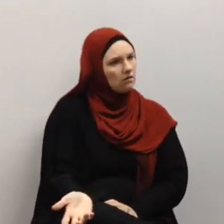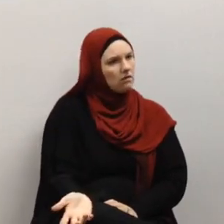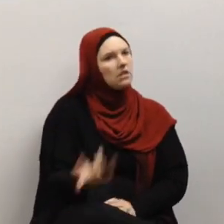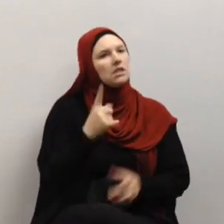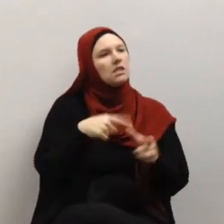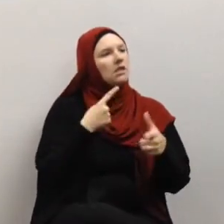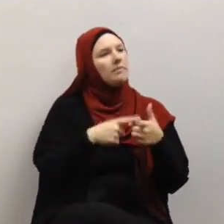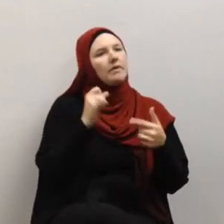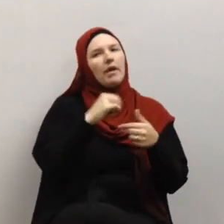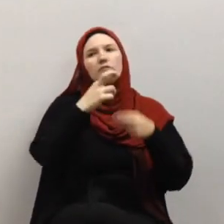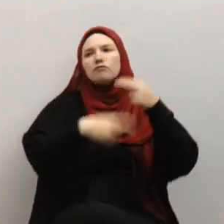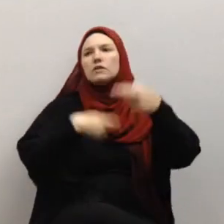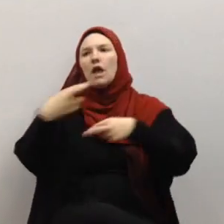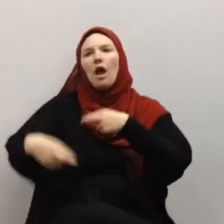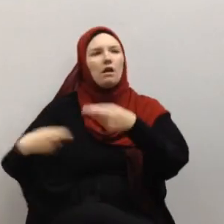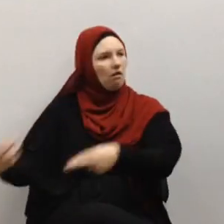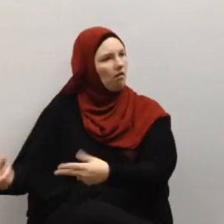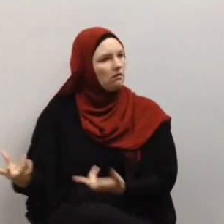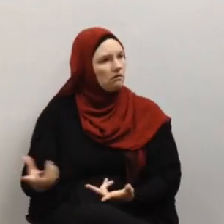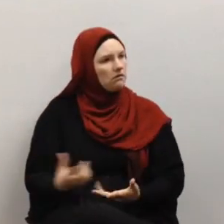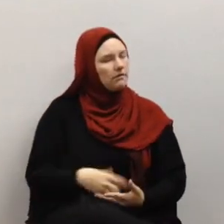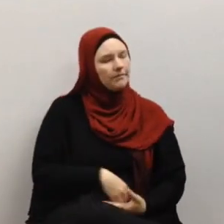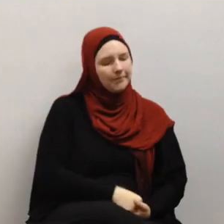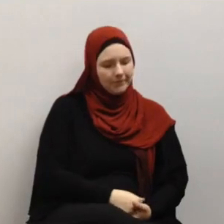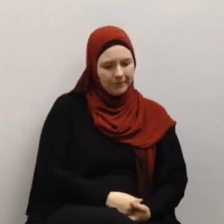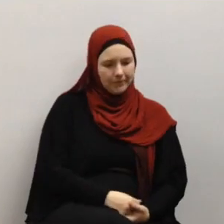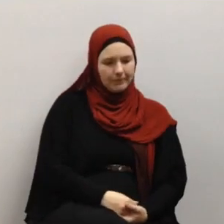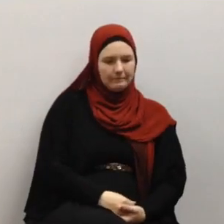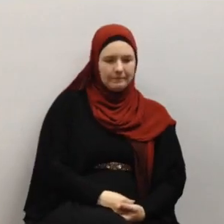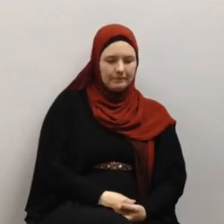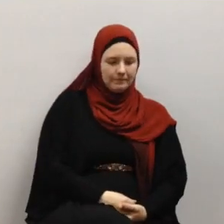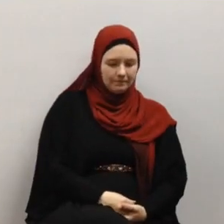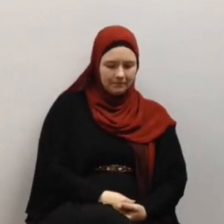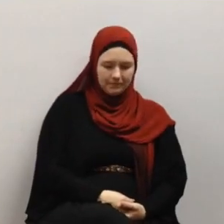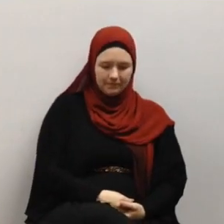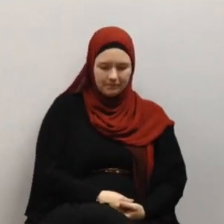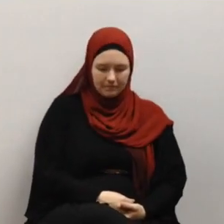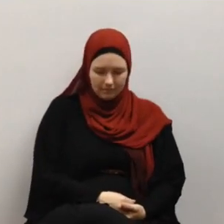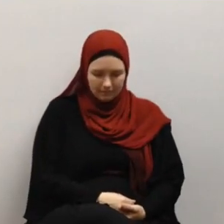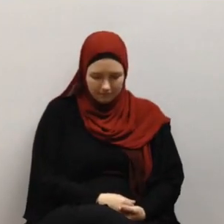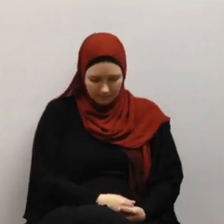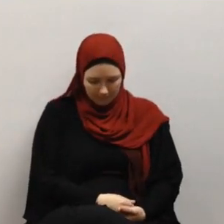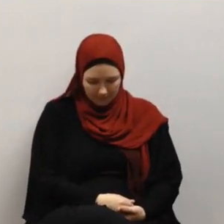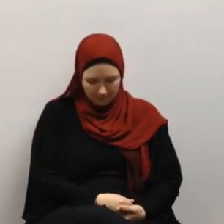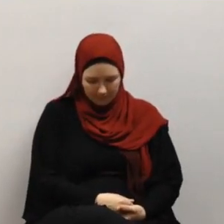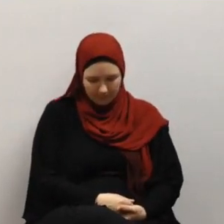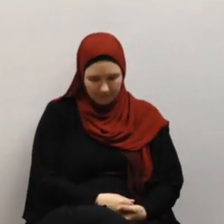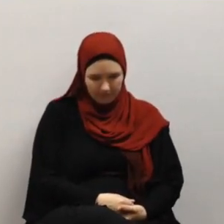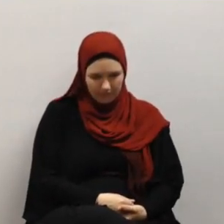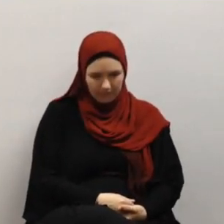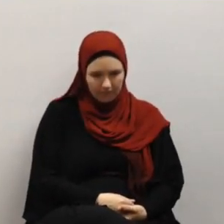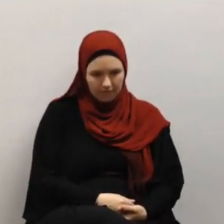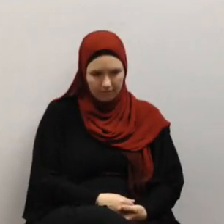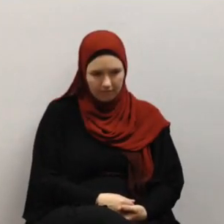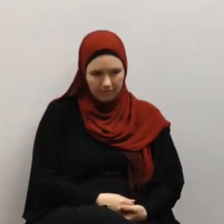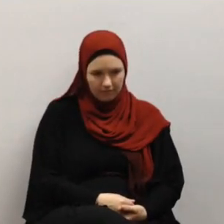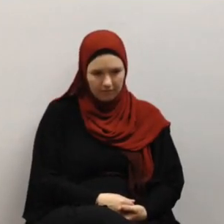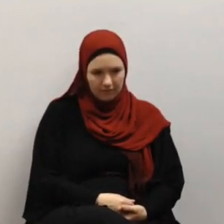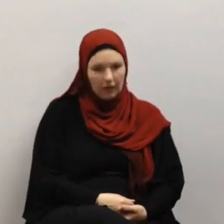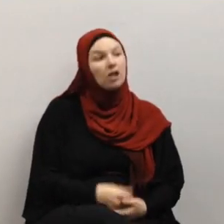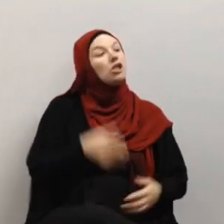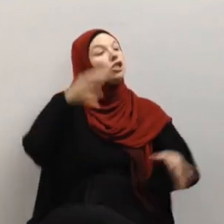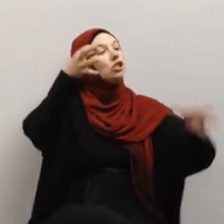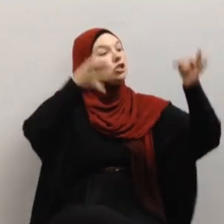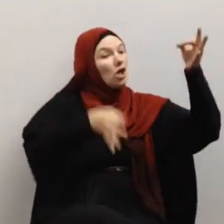الأرض. فحكم بين الناس بالحق. Where is الحق? Judge among people by